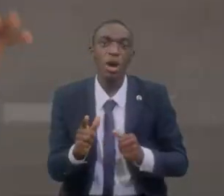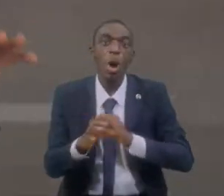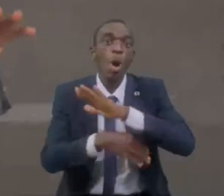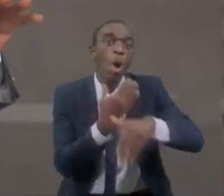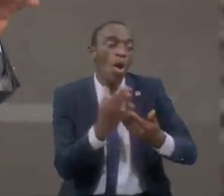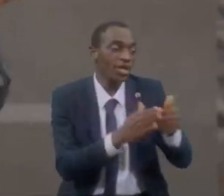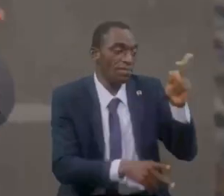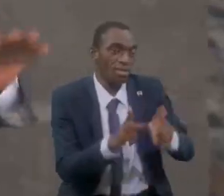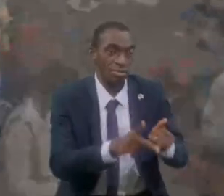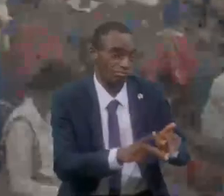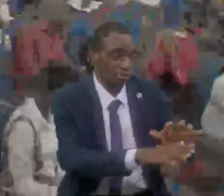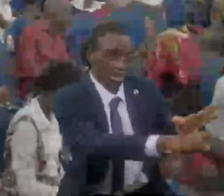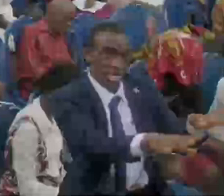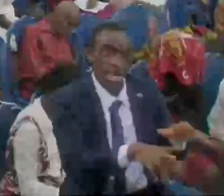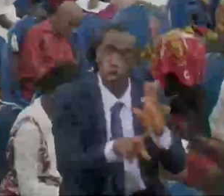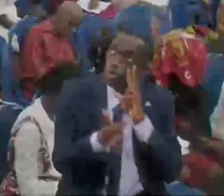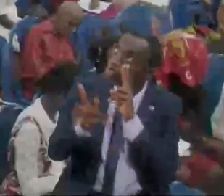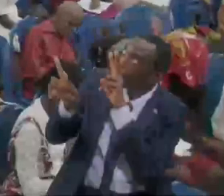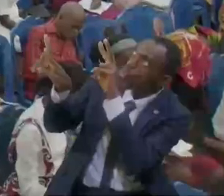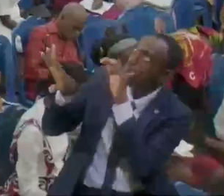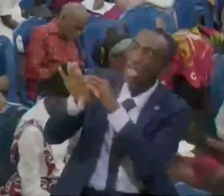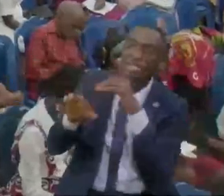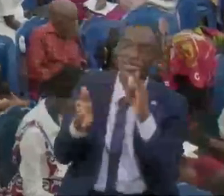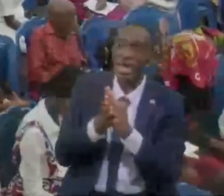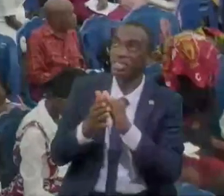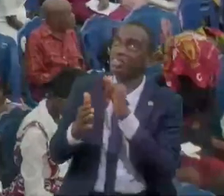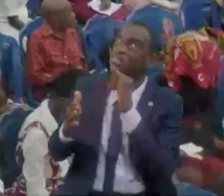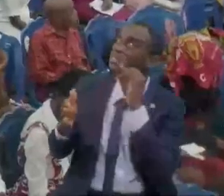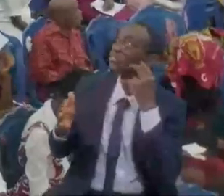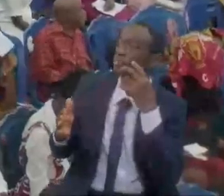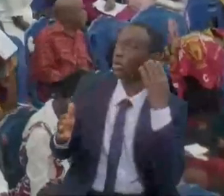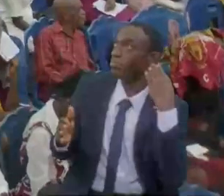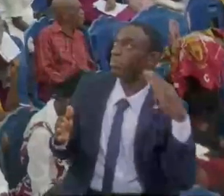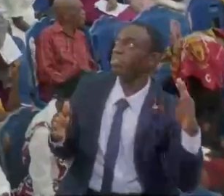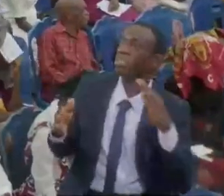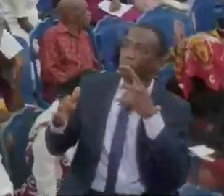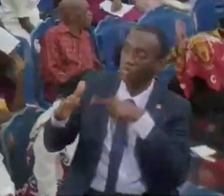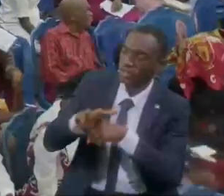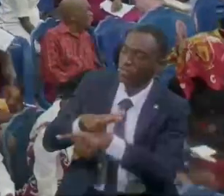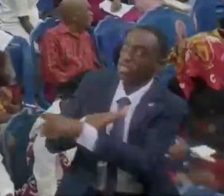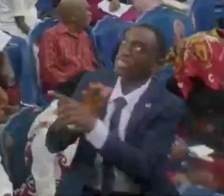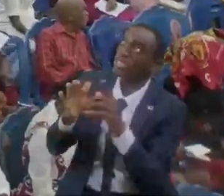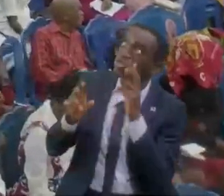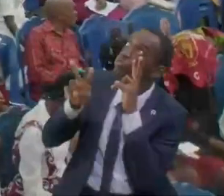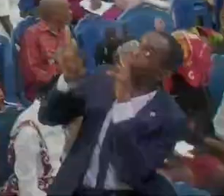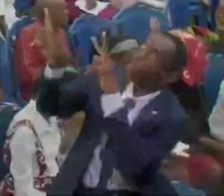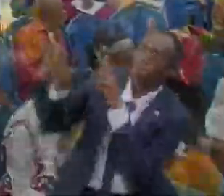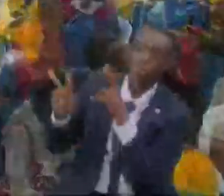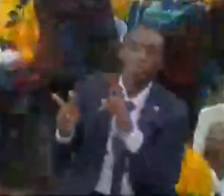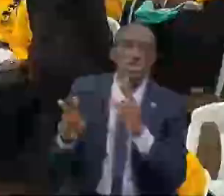Et tous ceux qui avaient regardé le serpent des reins, quand ils le regardaient, les enfants